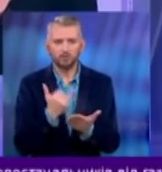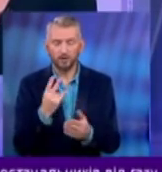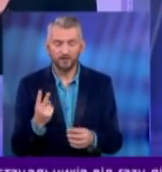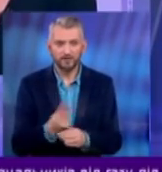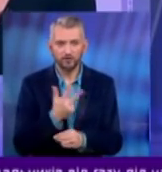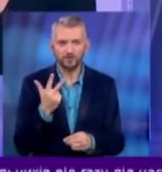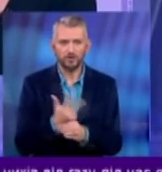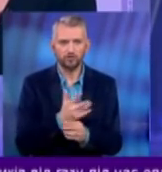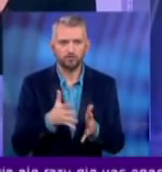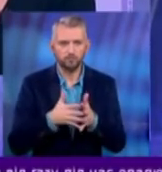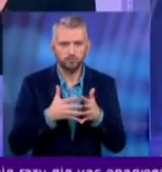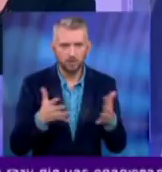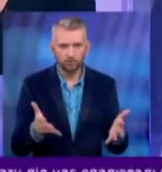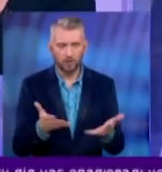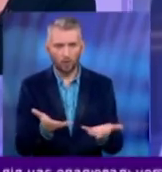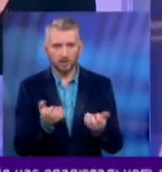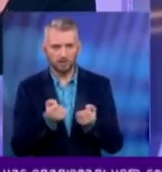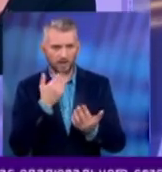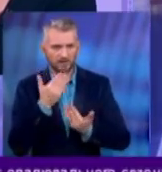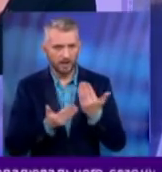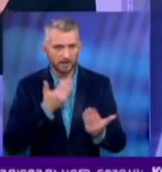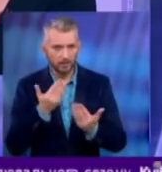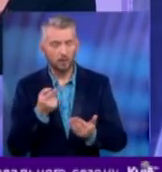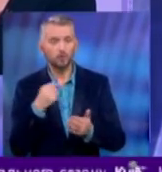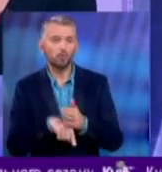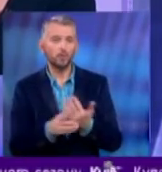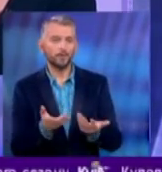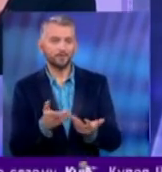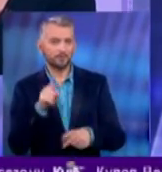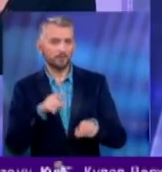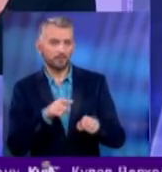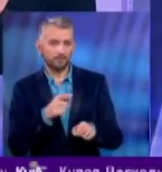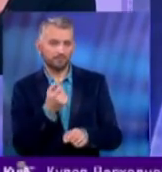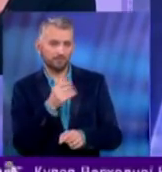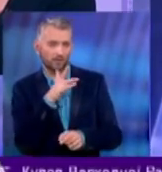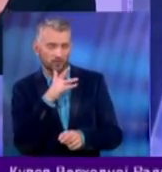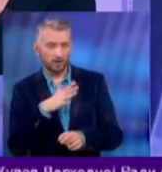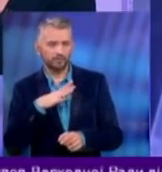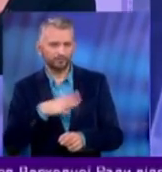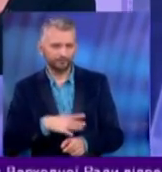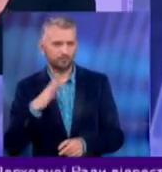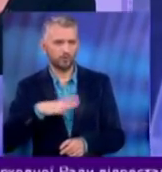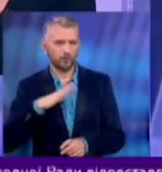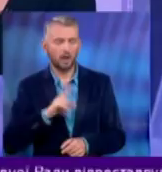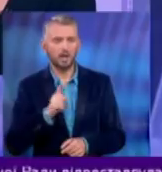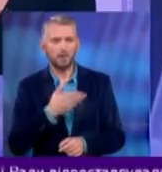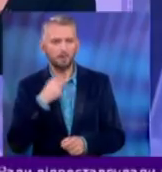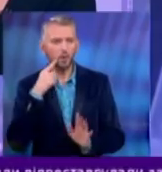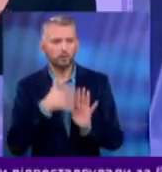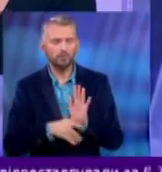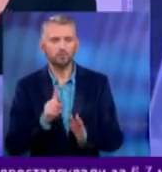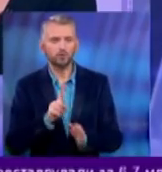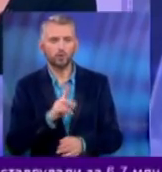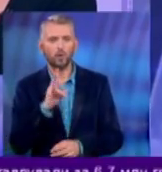й втричі більше отримує звернень. Тому деякий час їм приходиться почекати. Але ми розуміємо, що це що